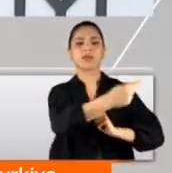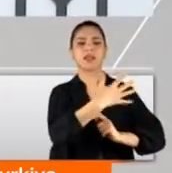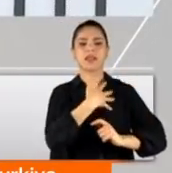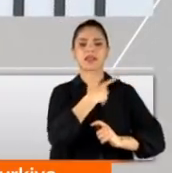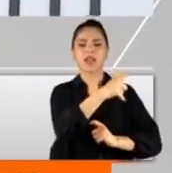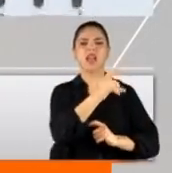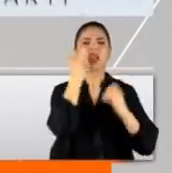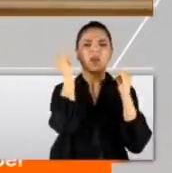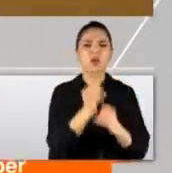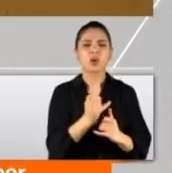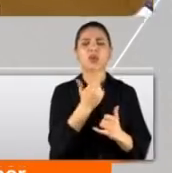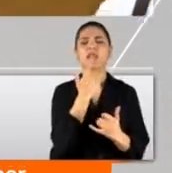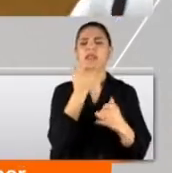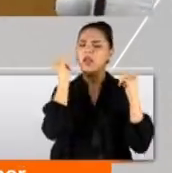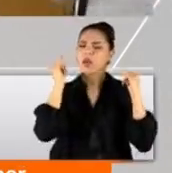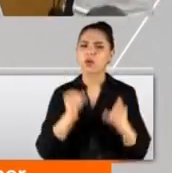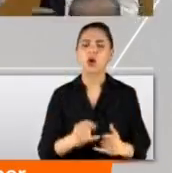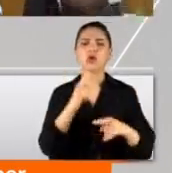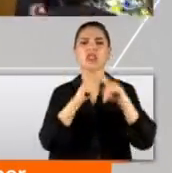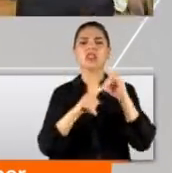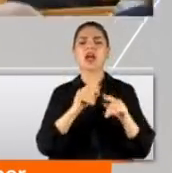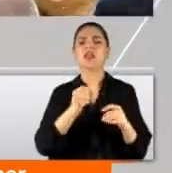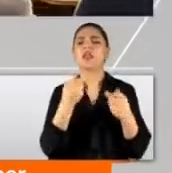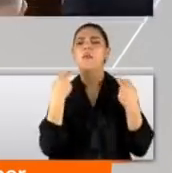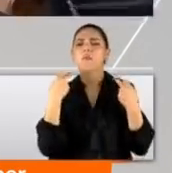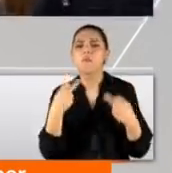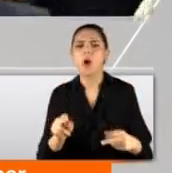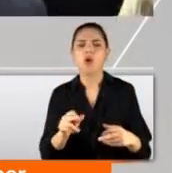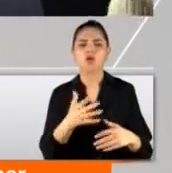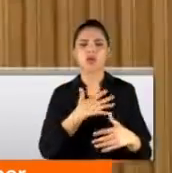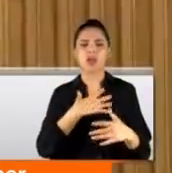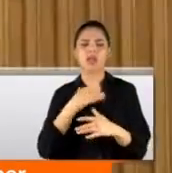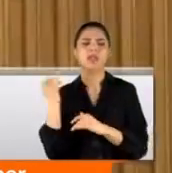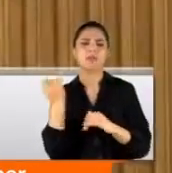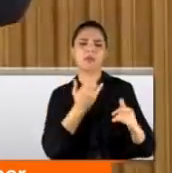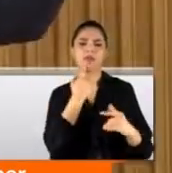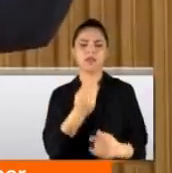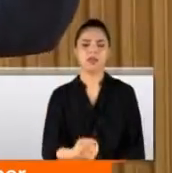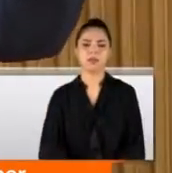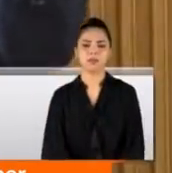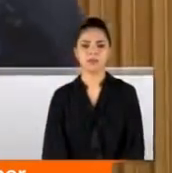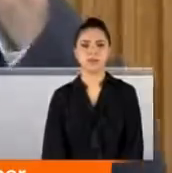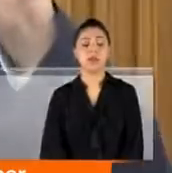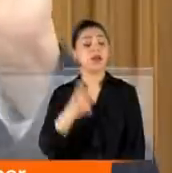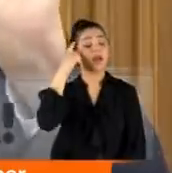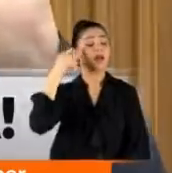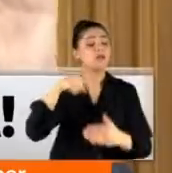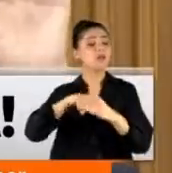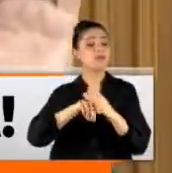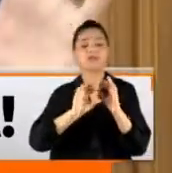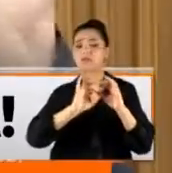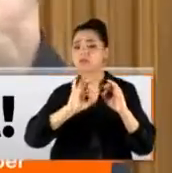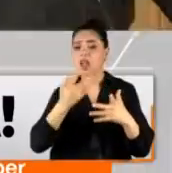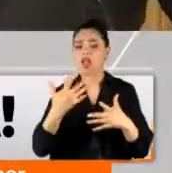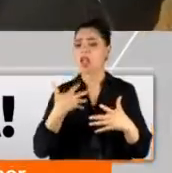şahsiyetleri çürük, dilleri güdük, siyasetleri düdük gibidir, önüne gelen öttürür dedi. Bu nasıl bir şuuraltıdır, bu nasıl